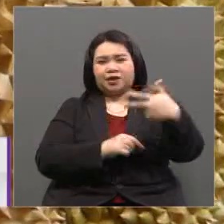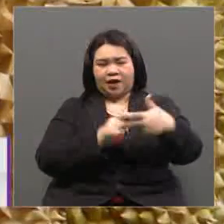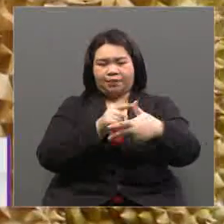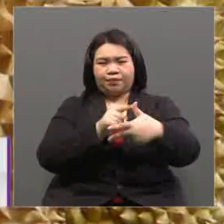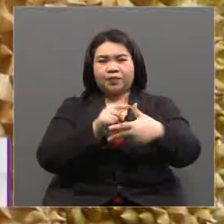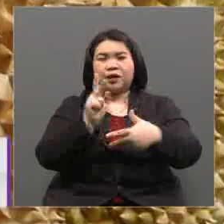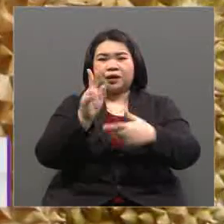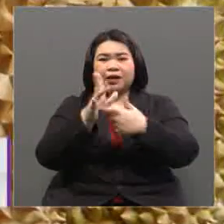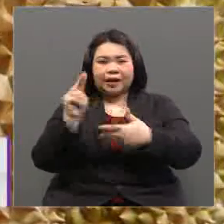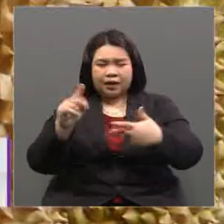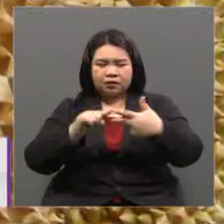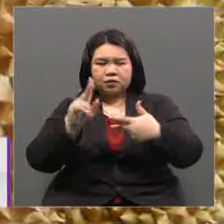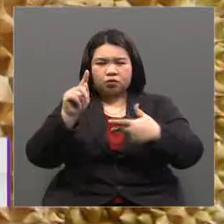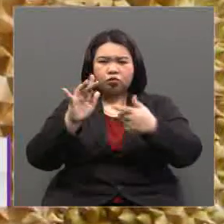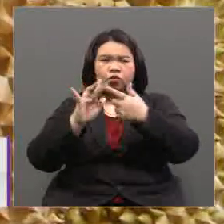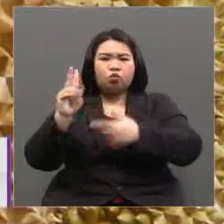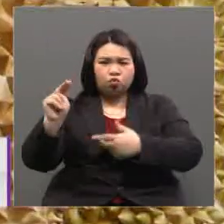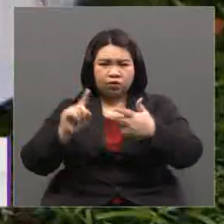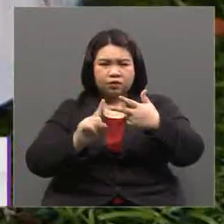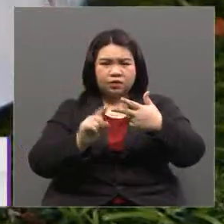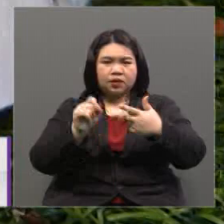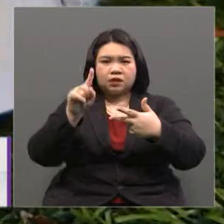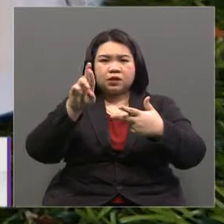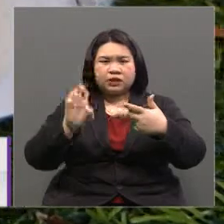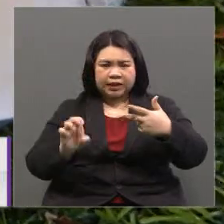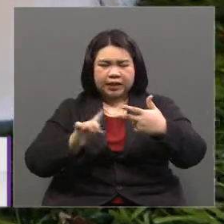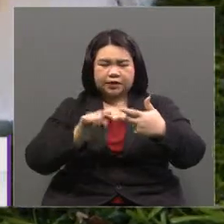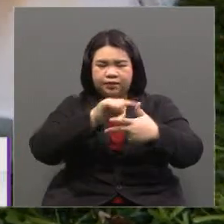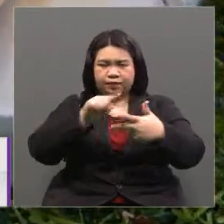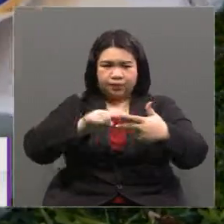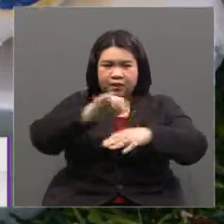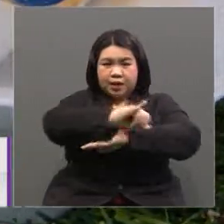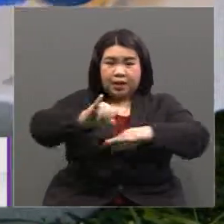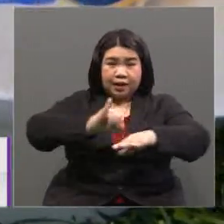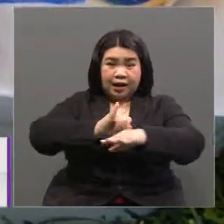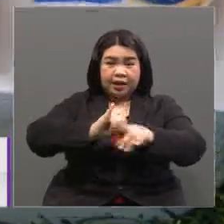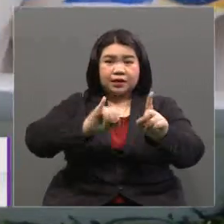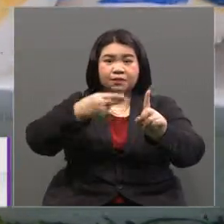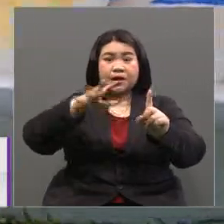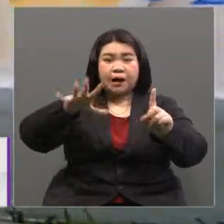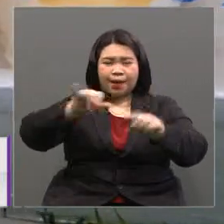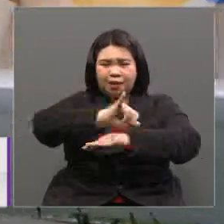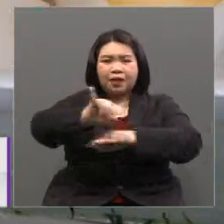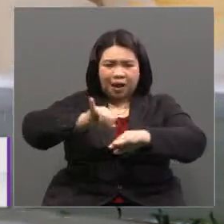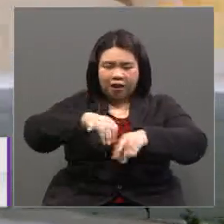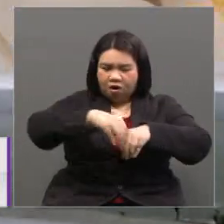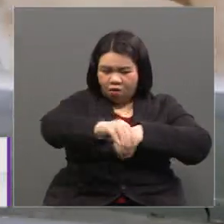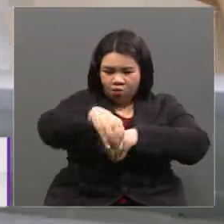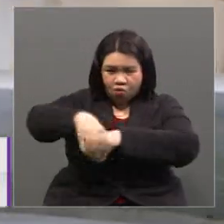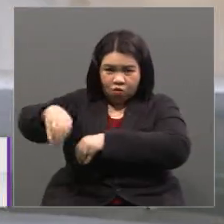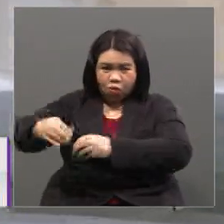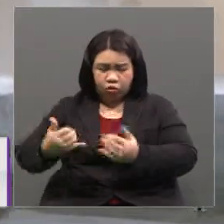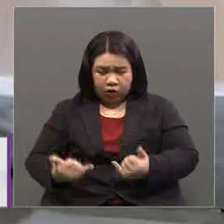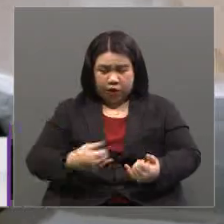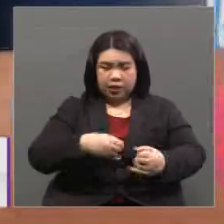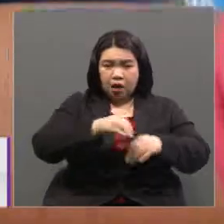ที่กันทรลักษ์ที่ขุนหาญที่ศรีรัตนรวมพื้นที่ประมาณ 15,000ไร่ให้ผลผลิตแล้วตอนนี้ประมาณ 9,000ไร่